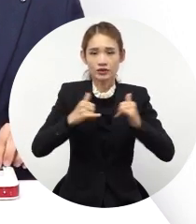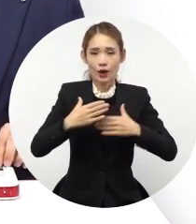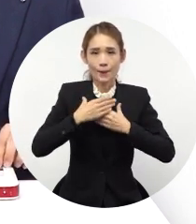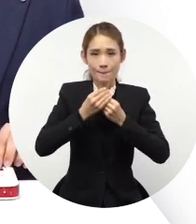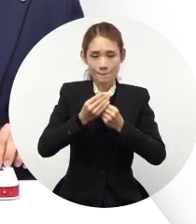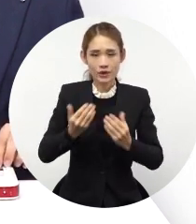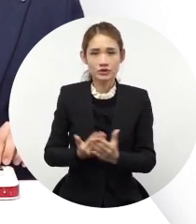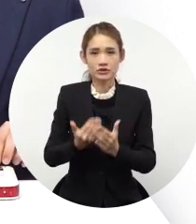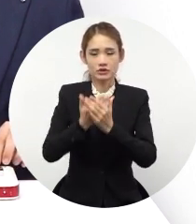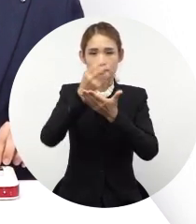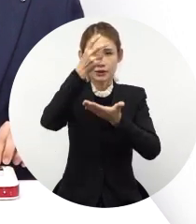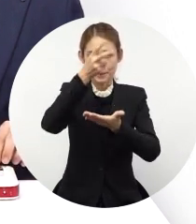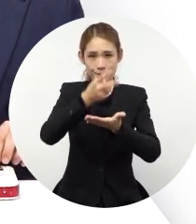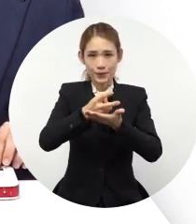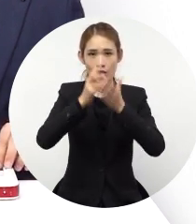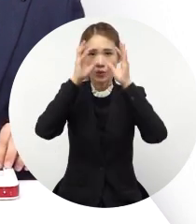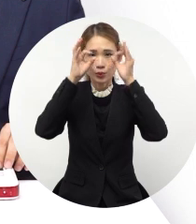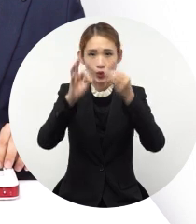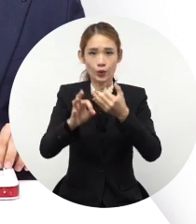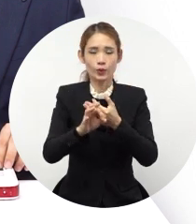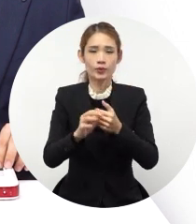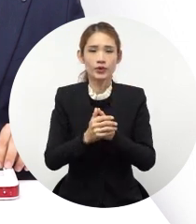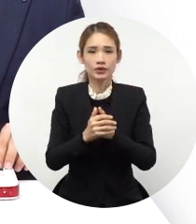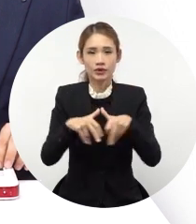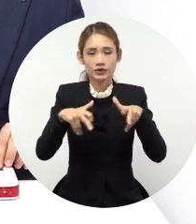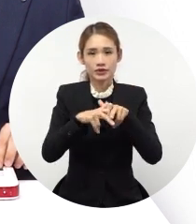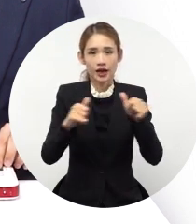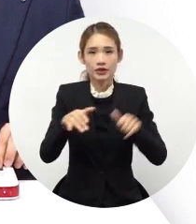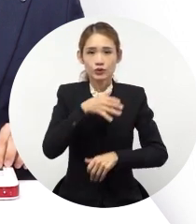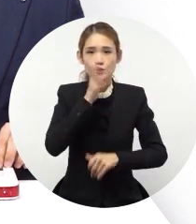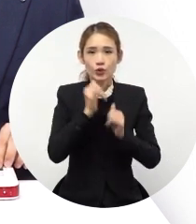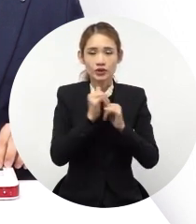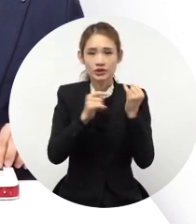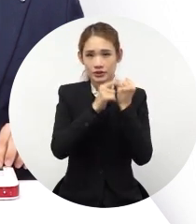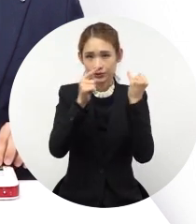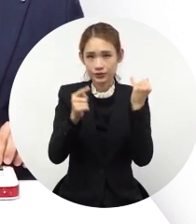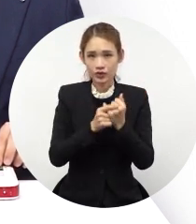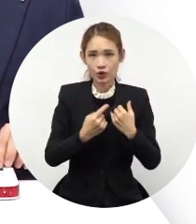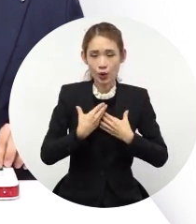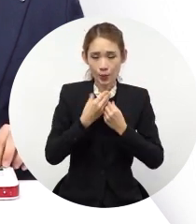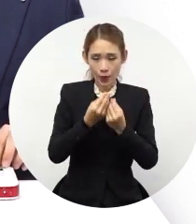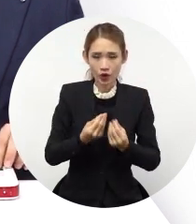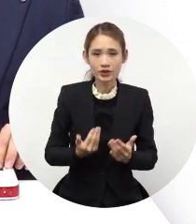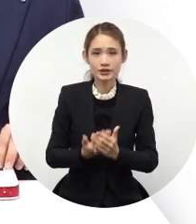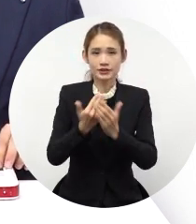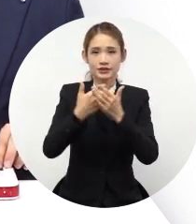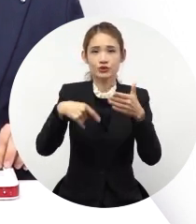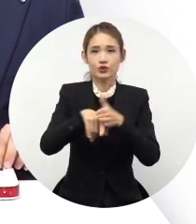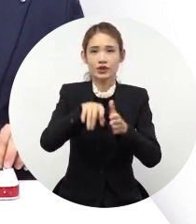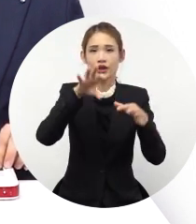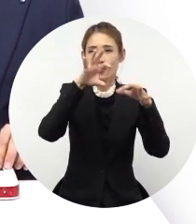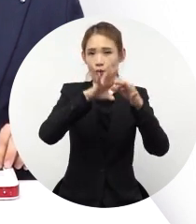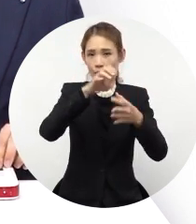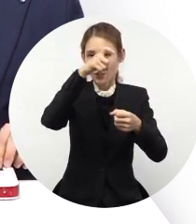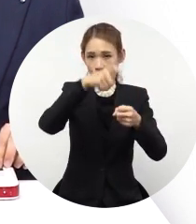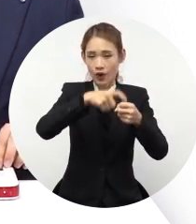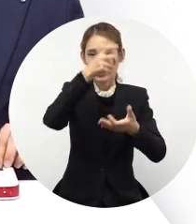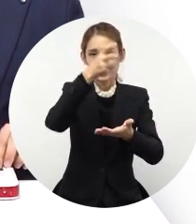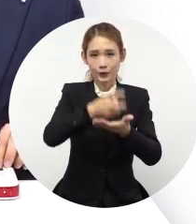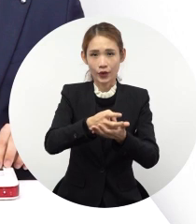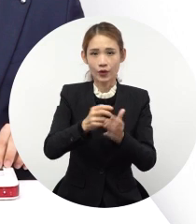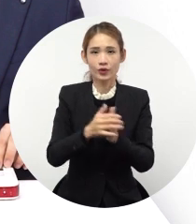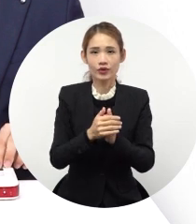이동 편의증진법 또는 장애인, 노인, 임산부 등의 편의증진에 관한 법률이 있잖아요. 이 법률에